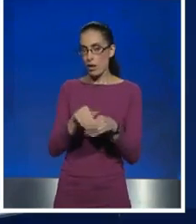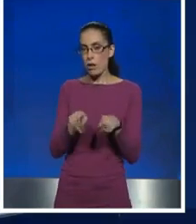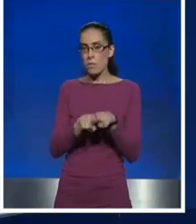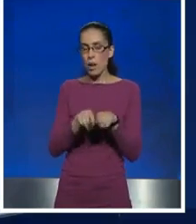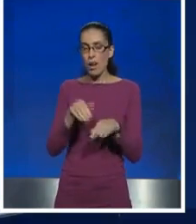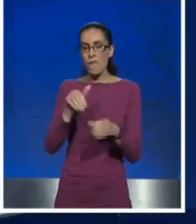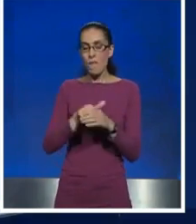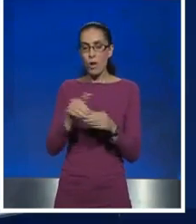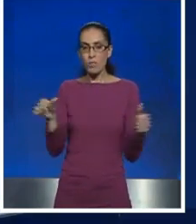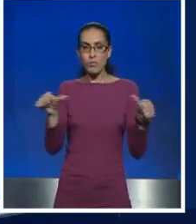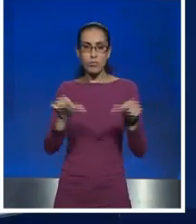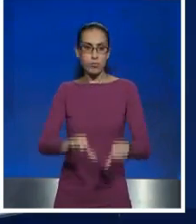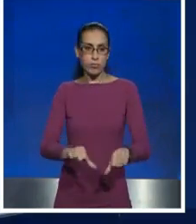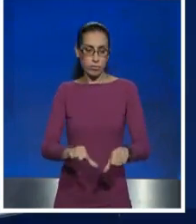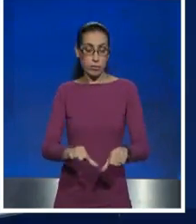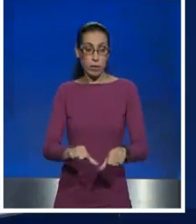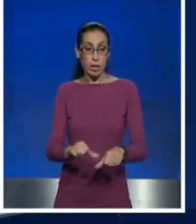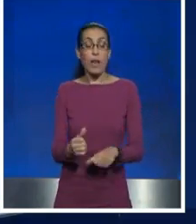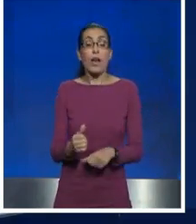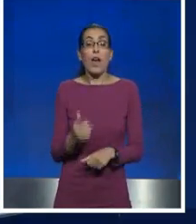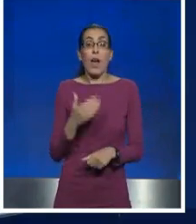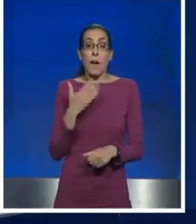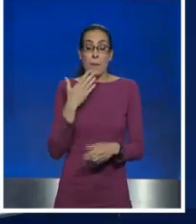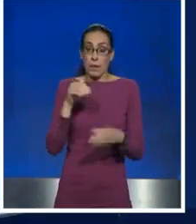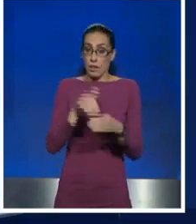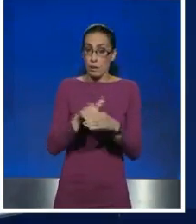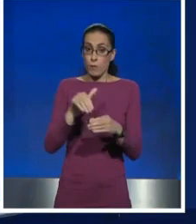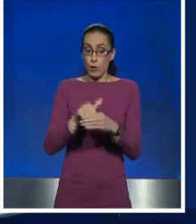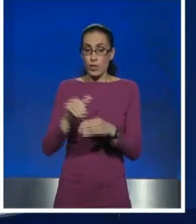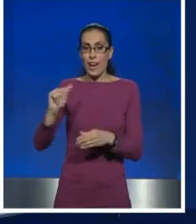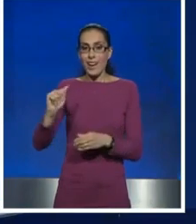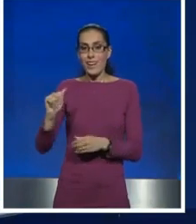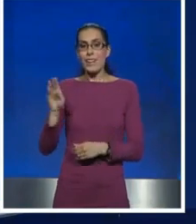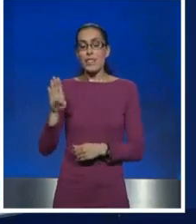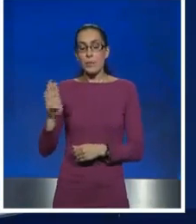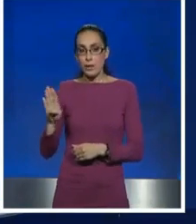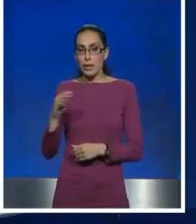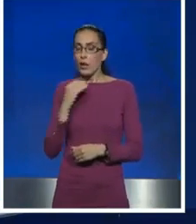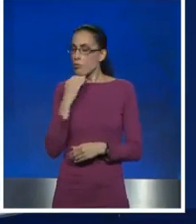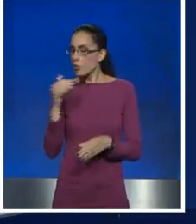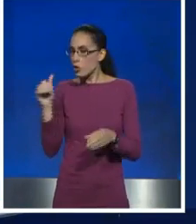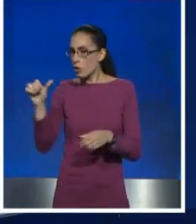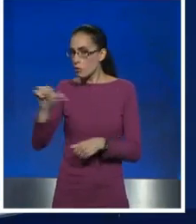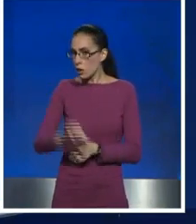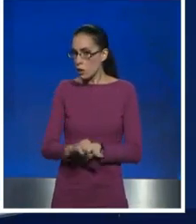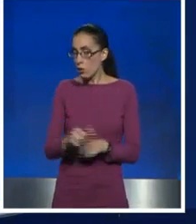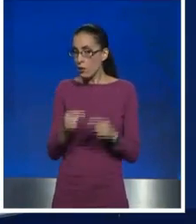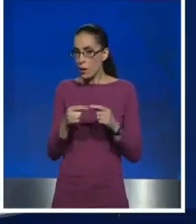mitluf. F'din l-elezzjoni vot l-Alleanza Bidla mhux mitluf